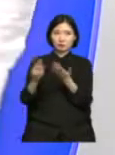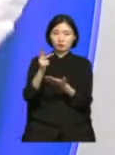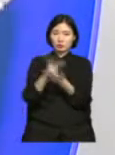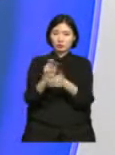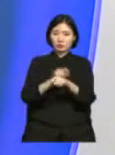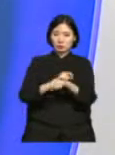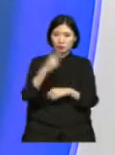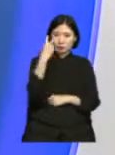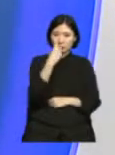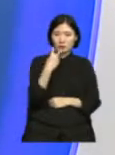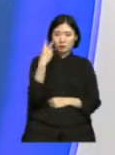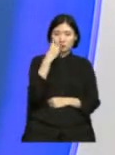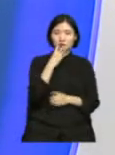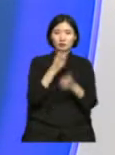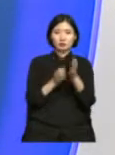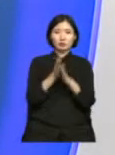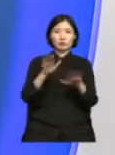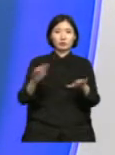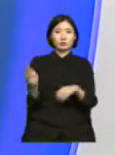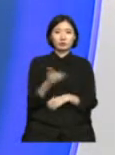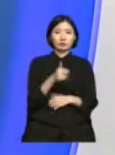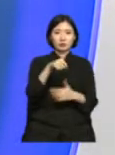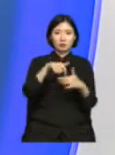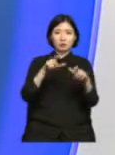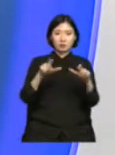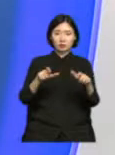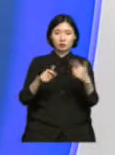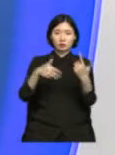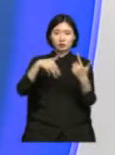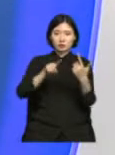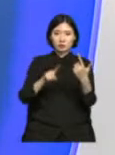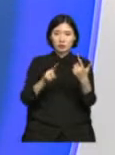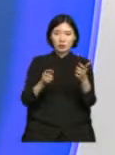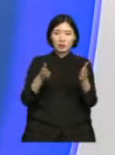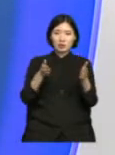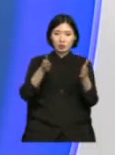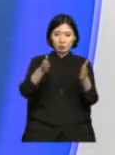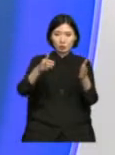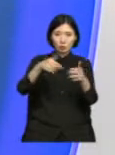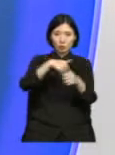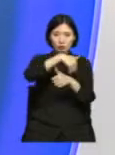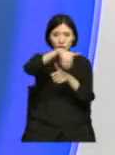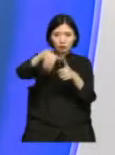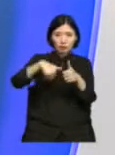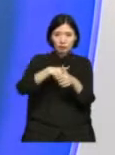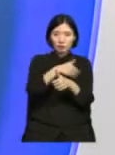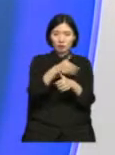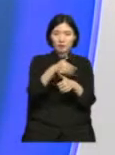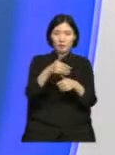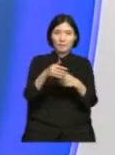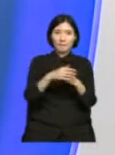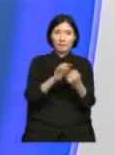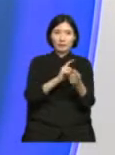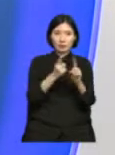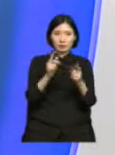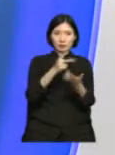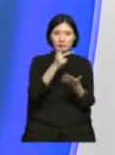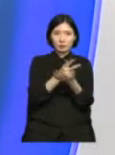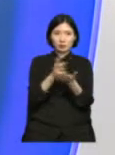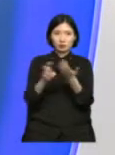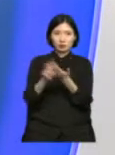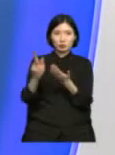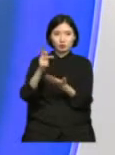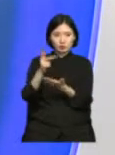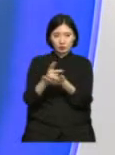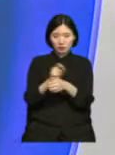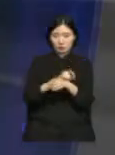단속입니다. 서울시가 오늘부터 강남 지역 6차로 이상 대로변 일대를 중심으로 발레 파킹 불법 주정차 특별